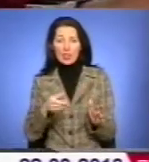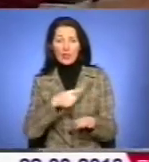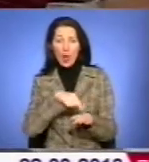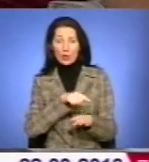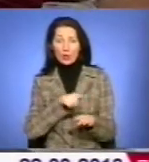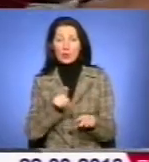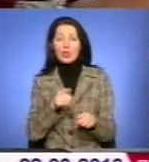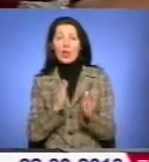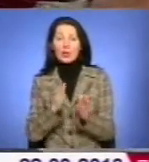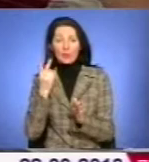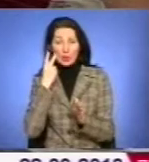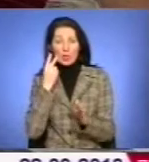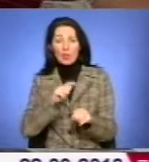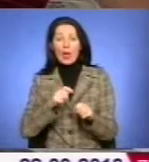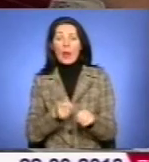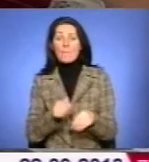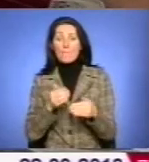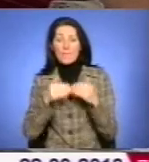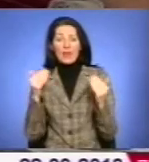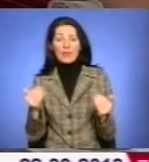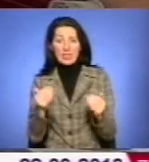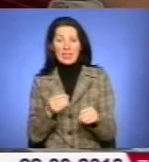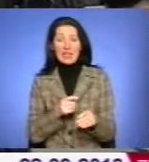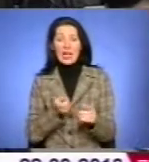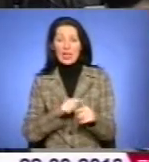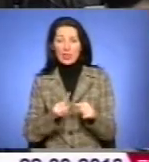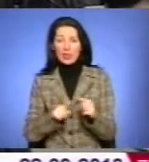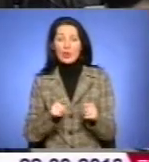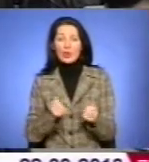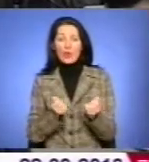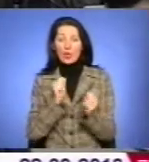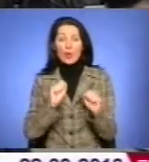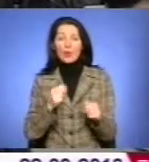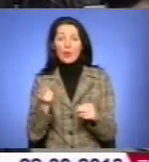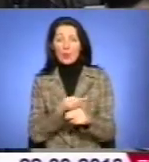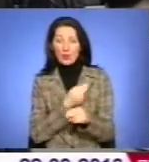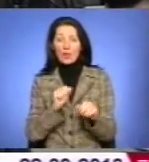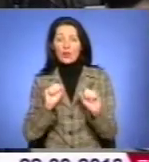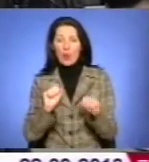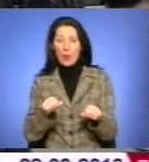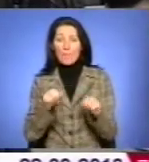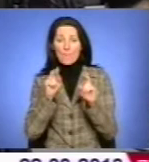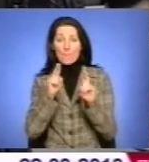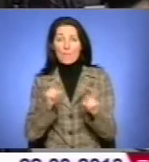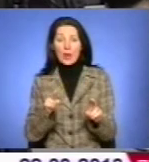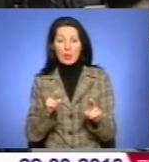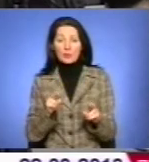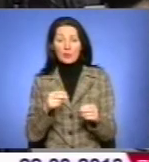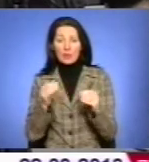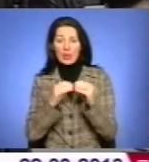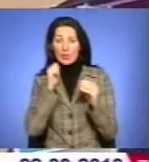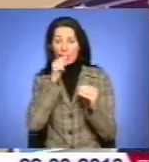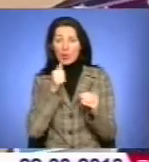позбавити права керування транспортним засобом терміном до 10 років. Покарання за порушення правил дорожнього руху посилили, штрафи